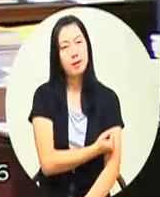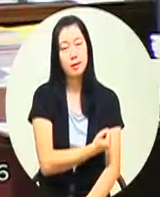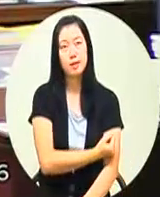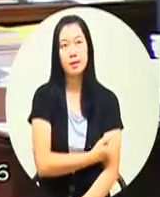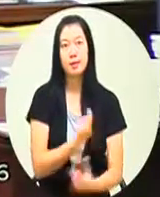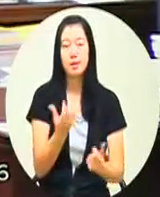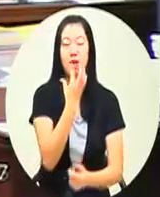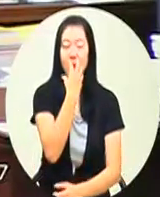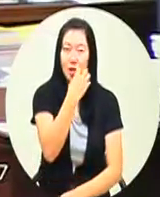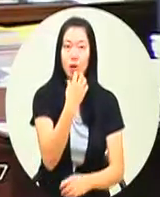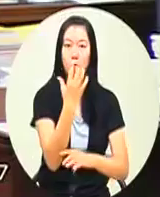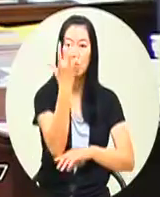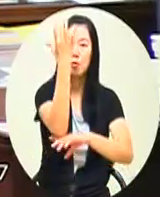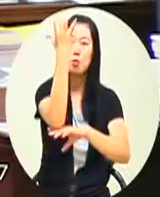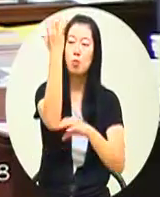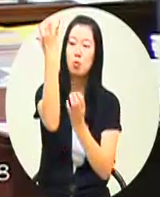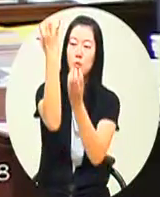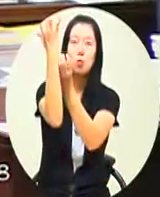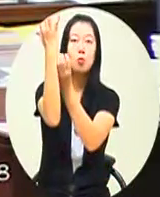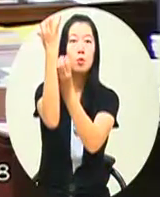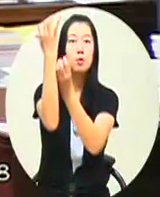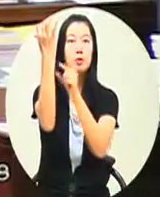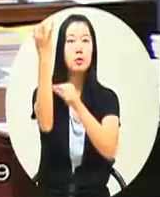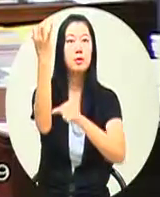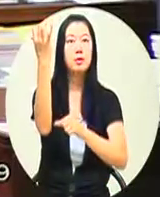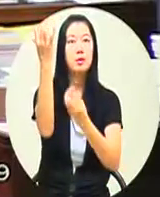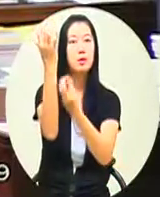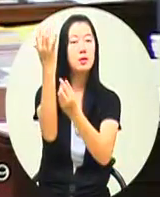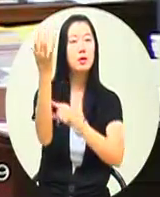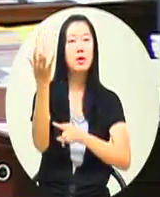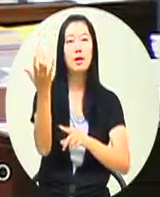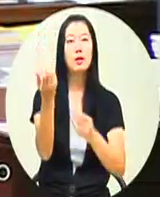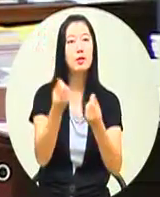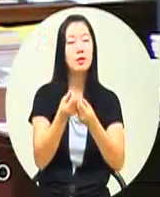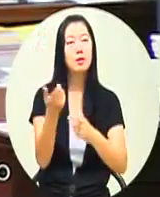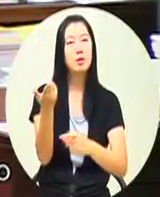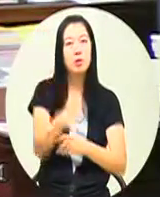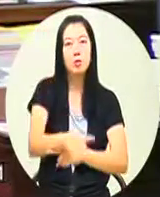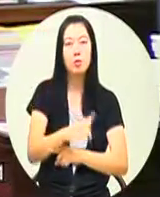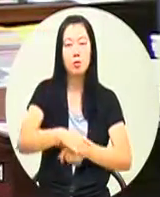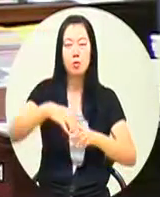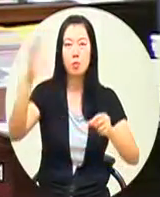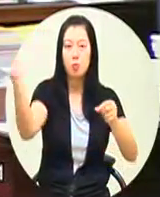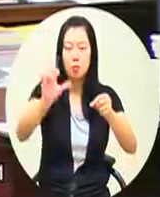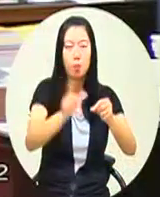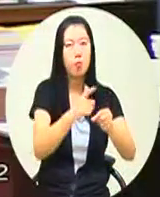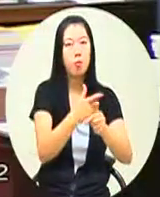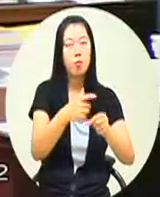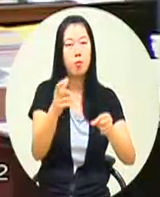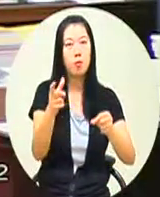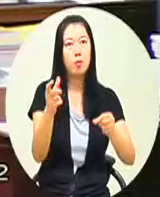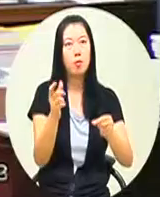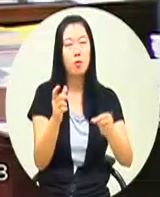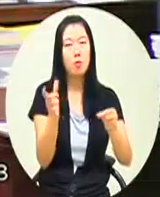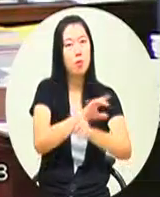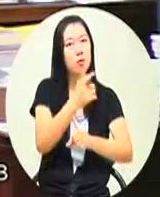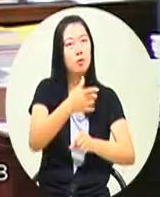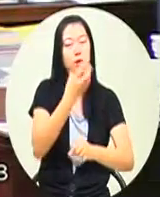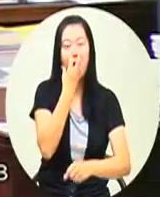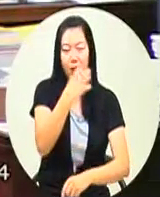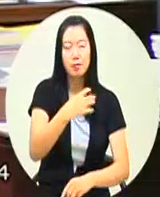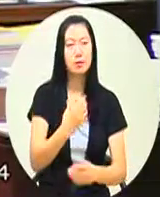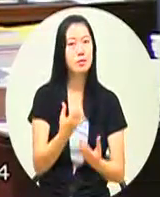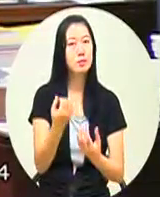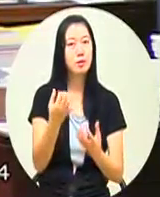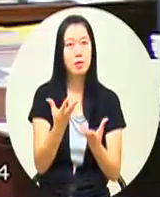拉树啊，顶管看有芭拉伫遐，迄间拢袂结籽啊，嘛袂好籽啊，有风拍着伊啊，拢无法度啊吼。所以有当时啊吼，这真正是足